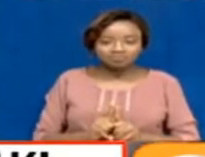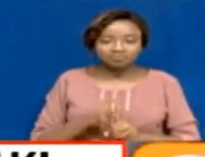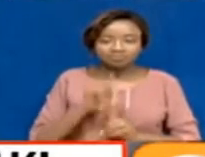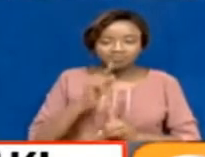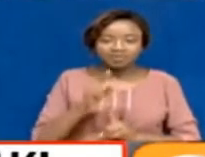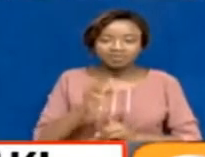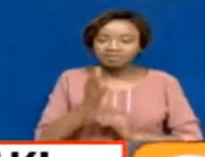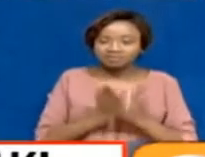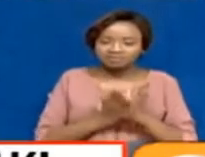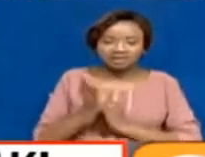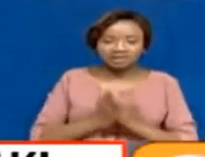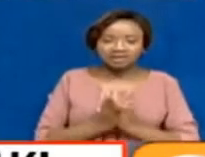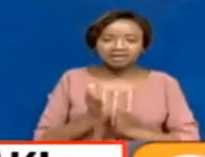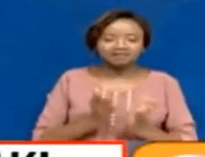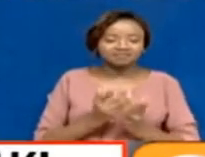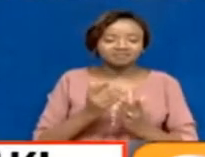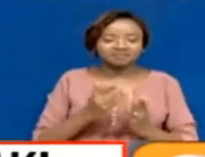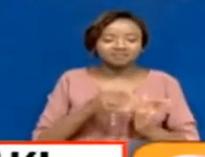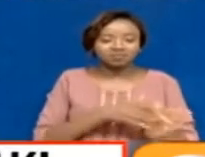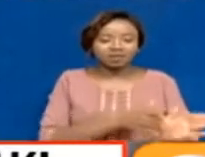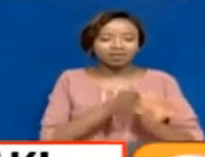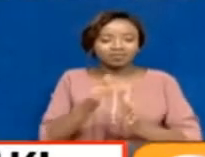nyanjiva sote.